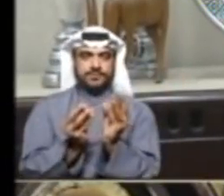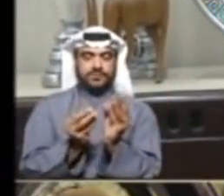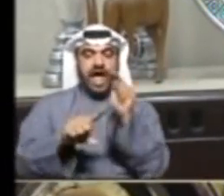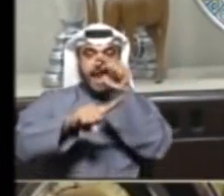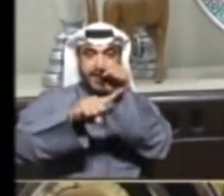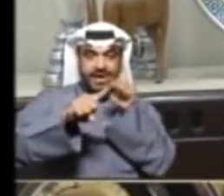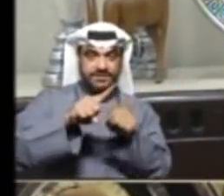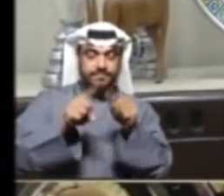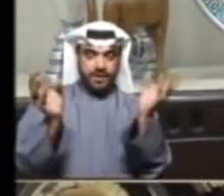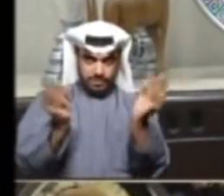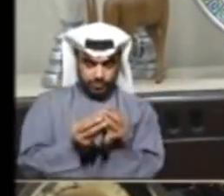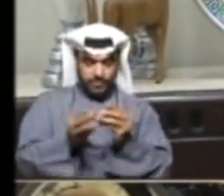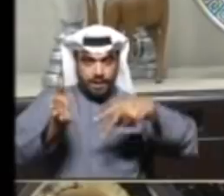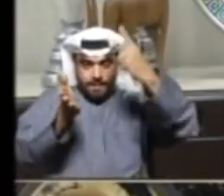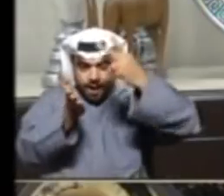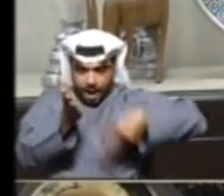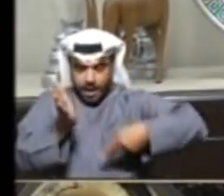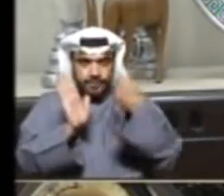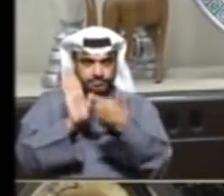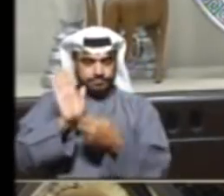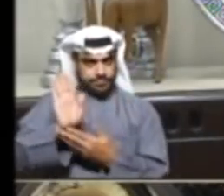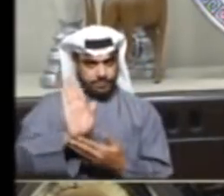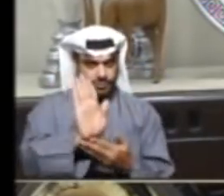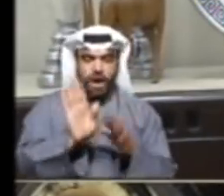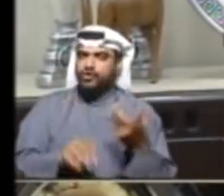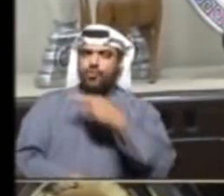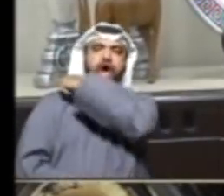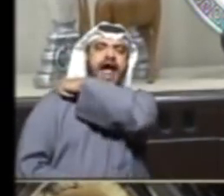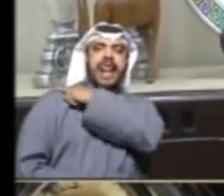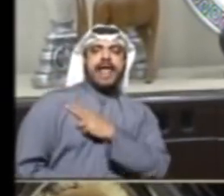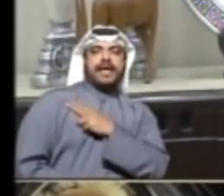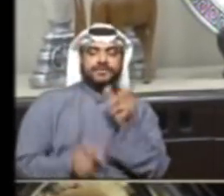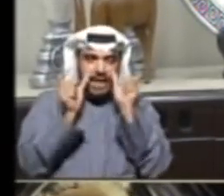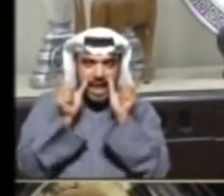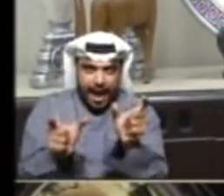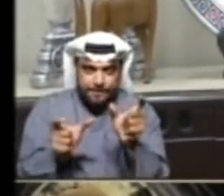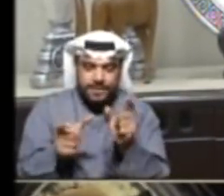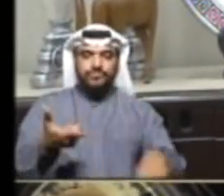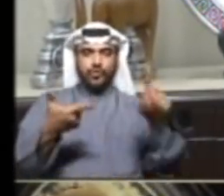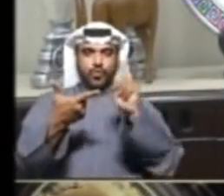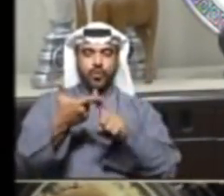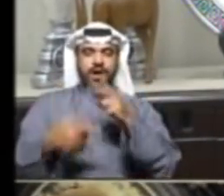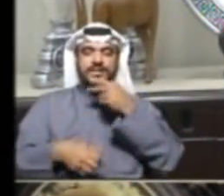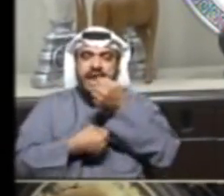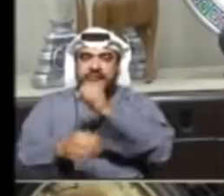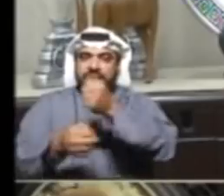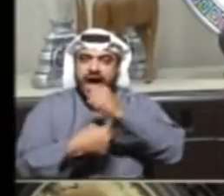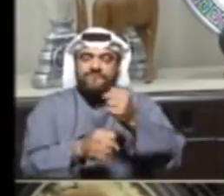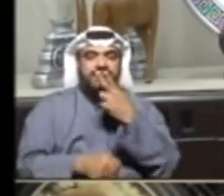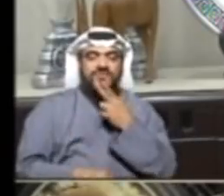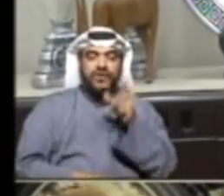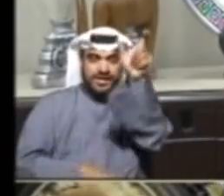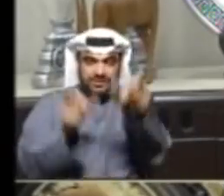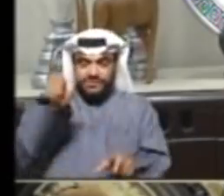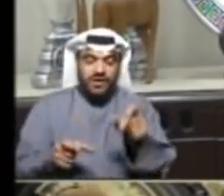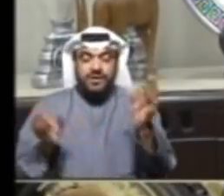وضعنا القرار أو التوجيهات أمام هذه الجهات بحيث أن نصل إلى التخفيض